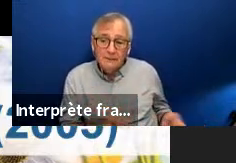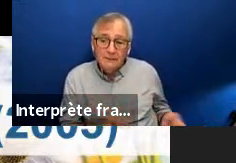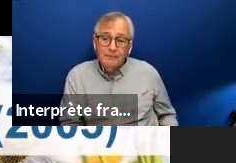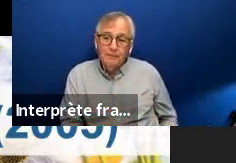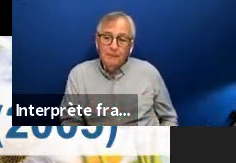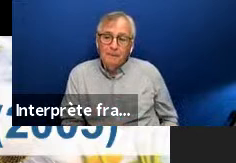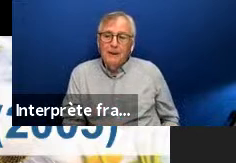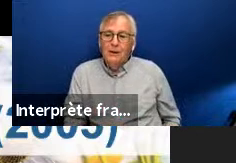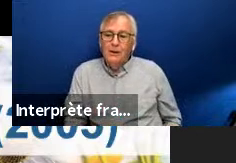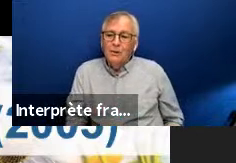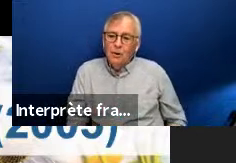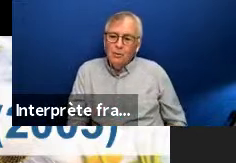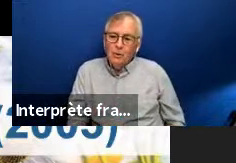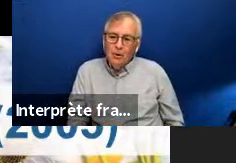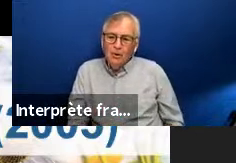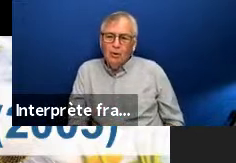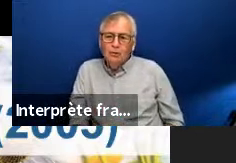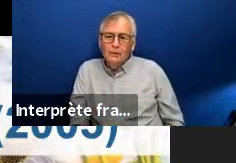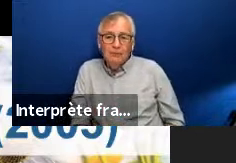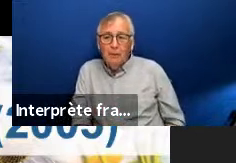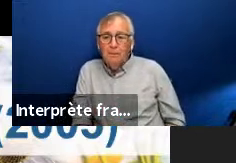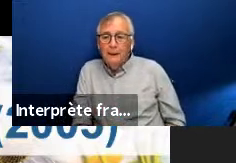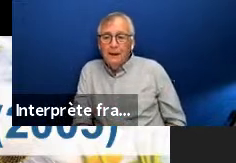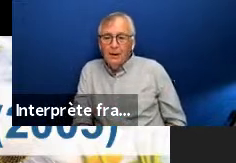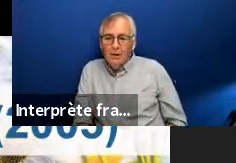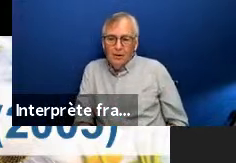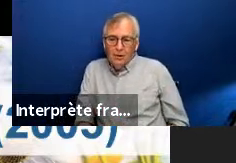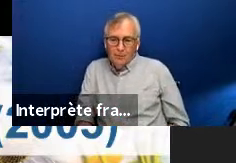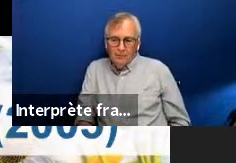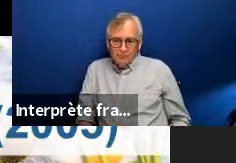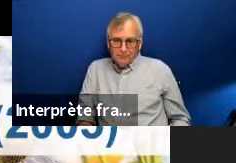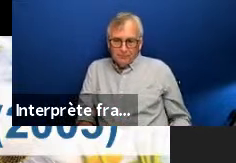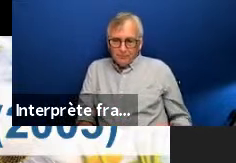différents. Donc, ils ont développé